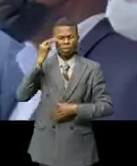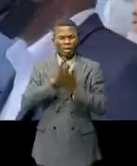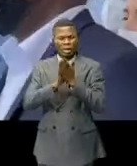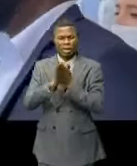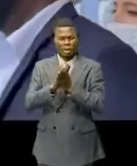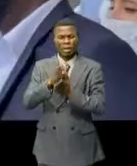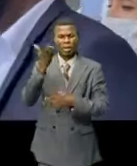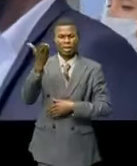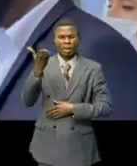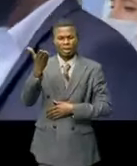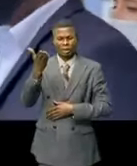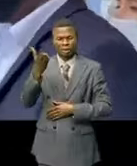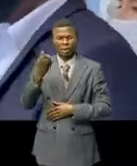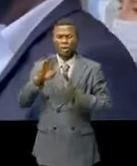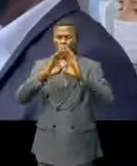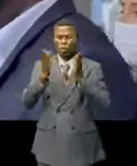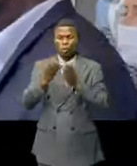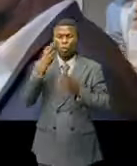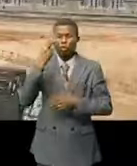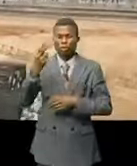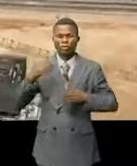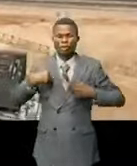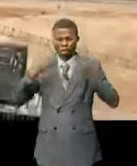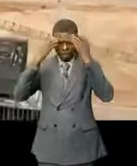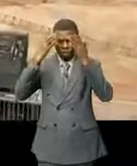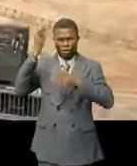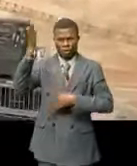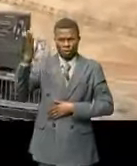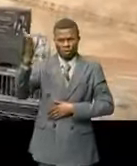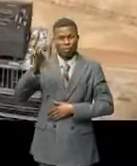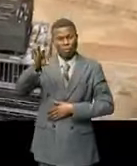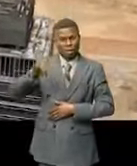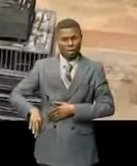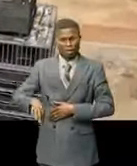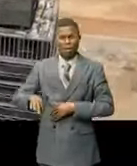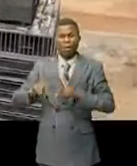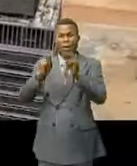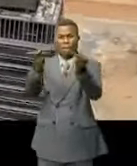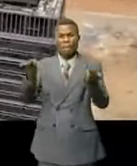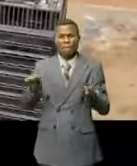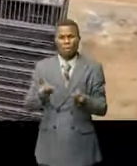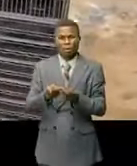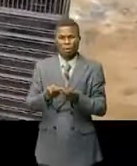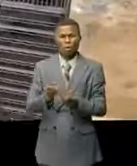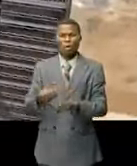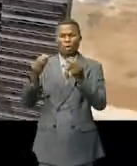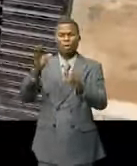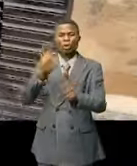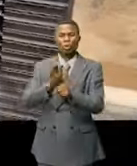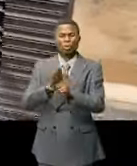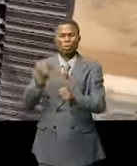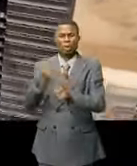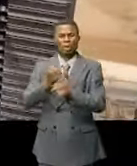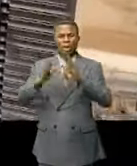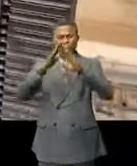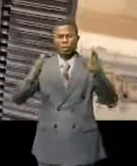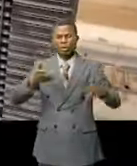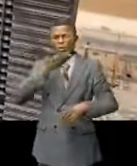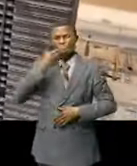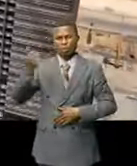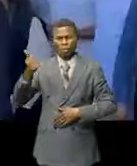du gouvernement Jean-Michel Samalukonde King en visite. L'avantage de cette cité est qu'elle offre plusieurs décors des infrastructures modernes